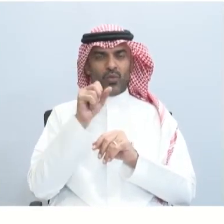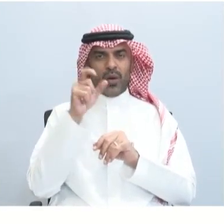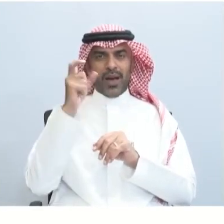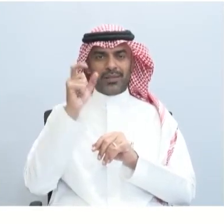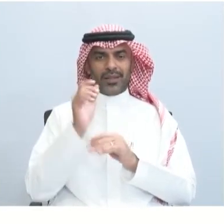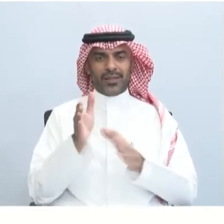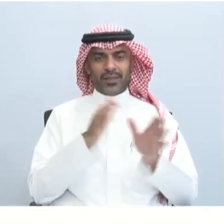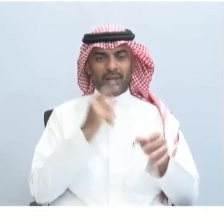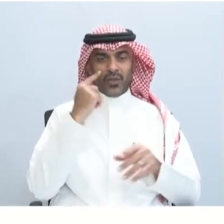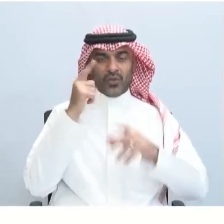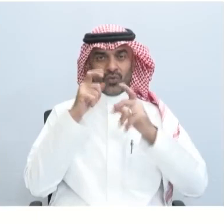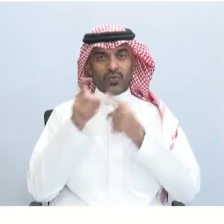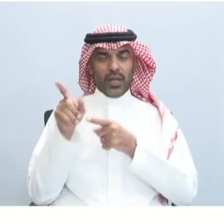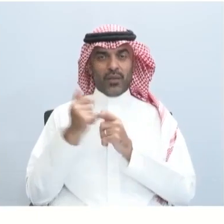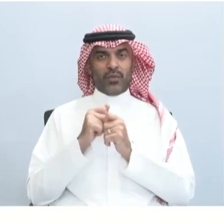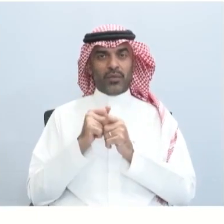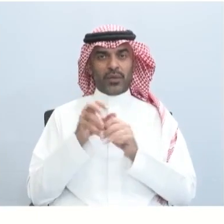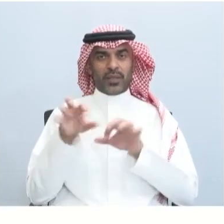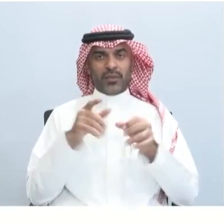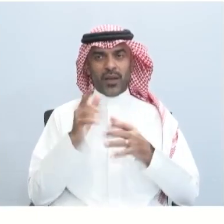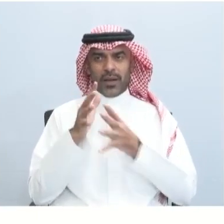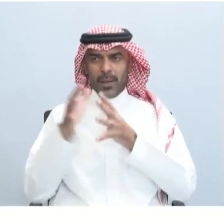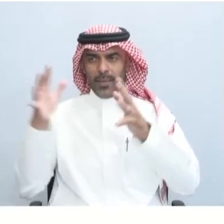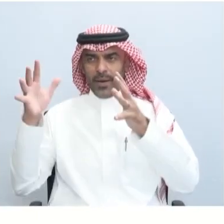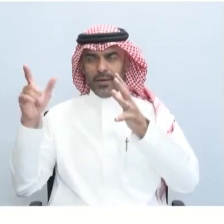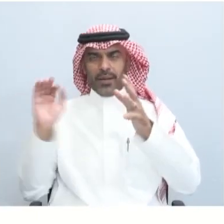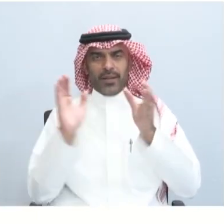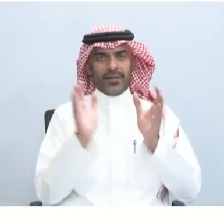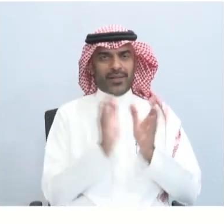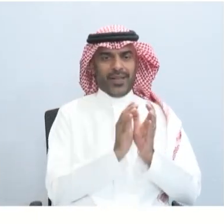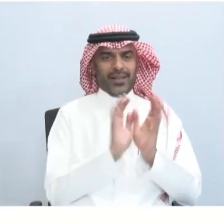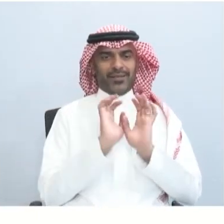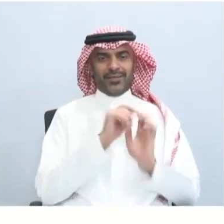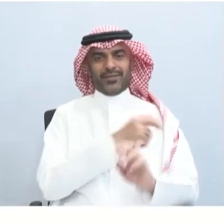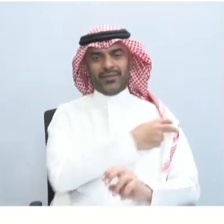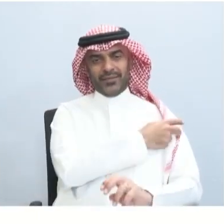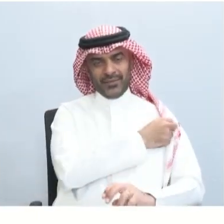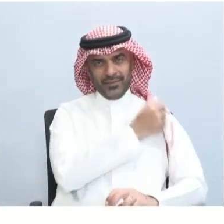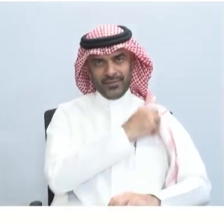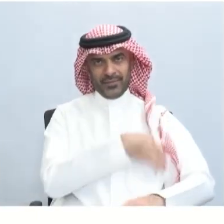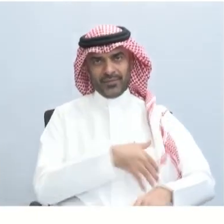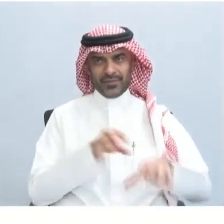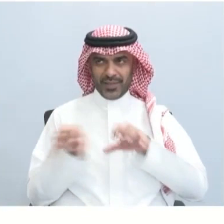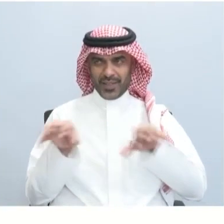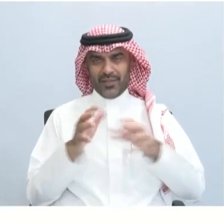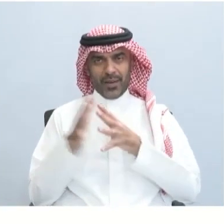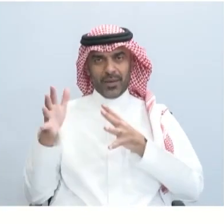هذه الصوره كبير صغير حسب الحجم ممتاز